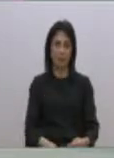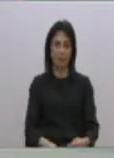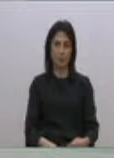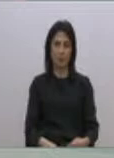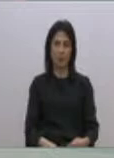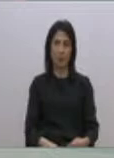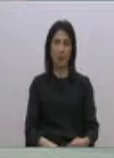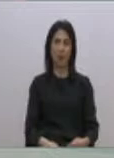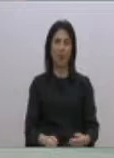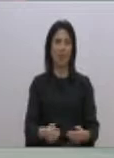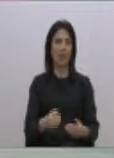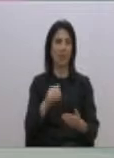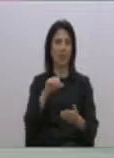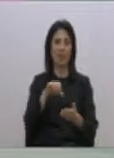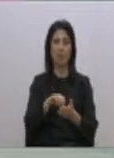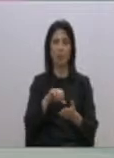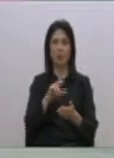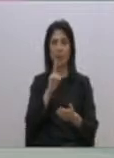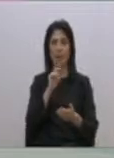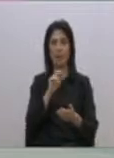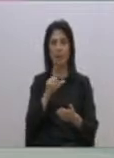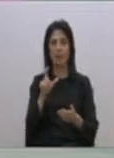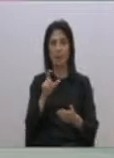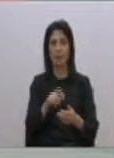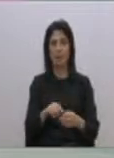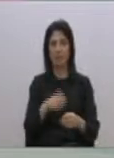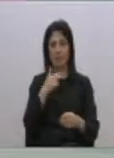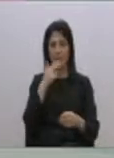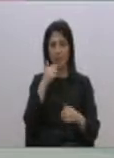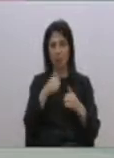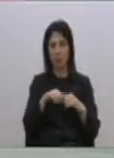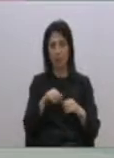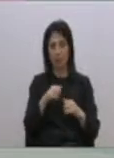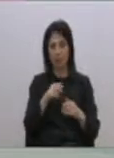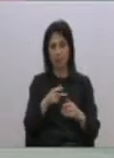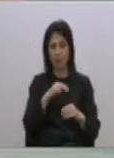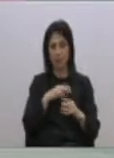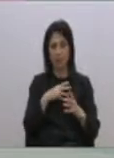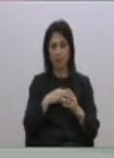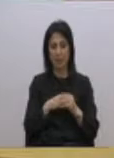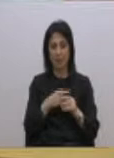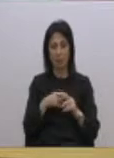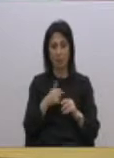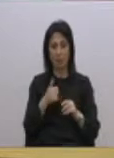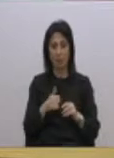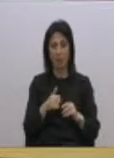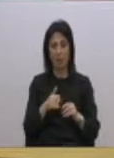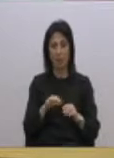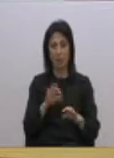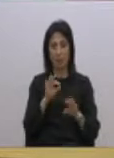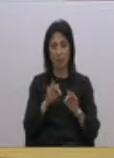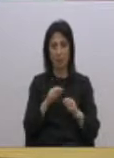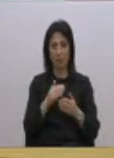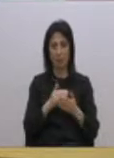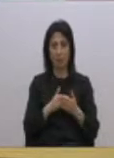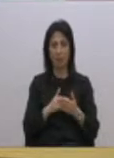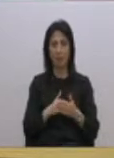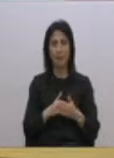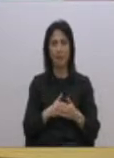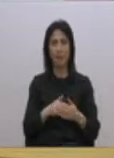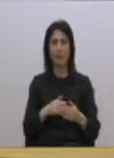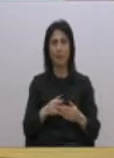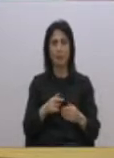დიდი მადლობა, დიდი მადლობა თქვენ პირადად, დიდი მადლობა ვენეციის კომისიას თანამშრომლობის ამ კარგი ფორმის შერჩევისათვის.